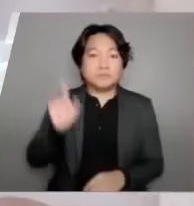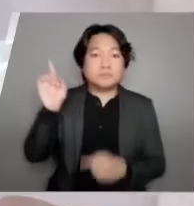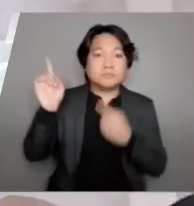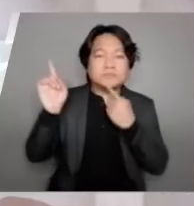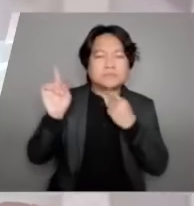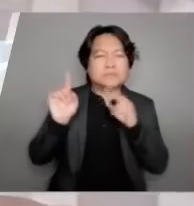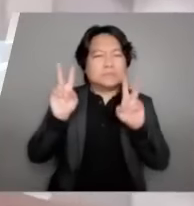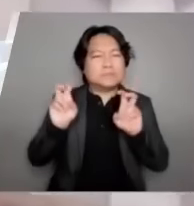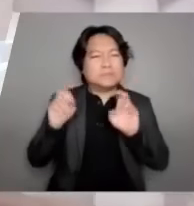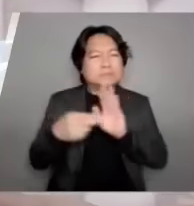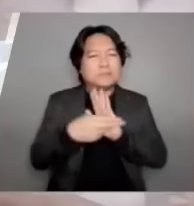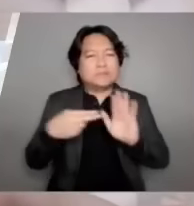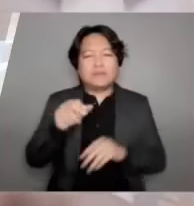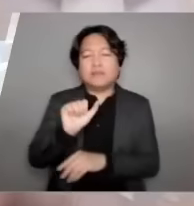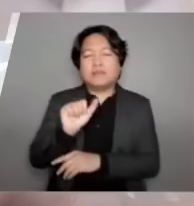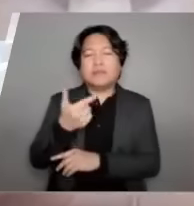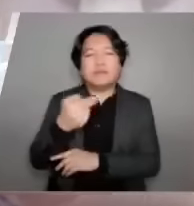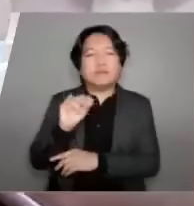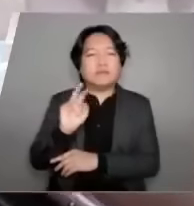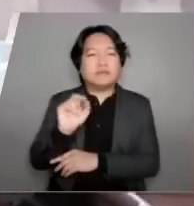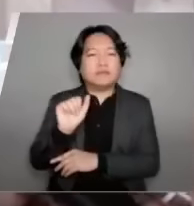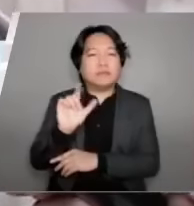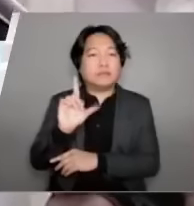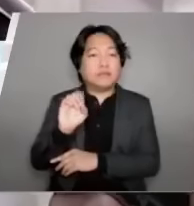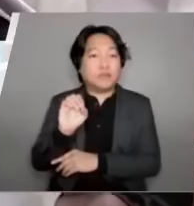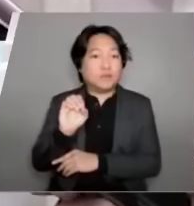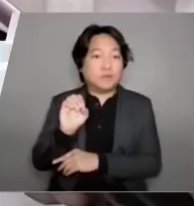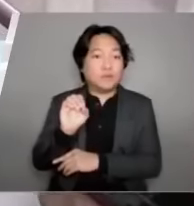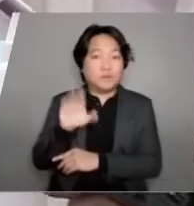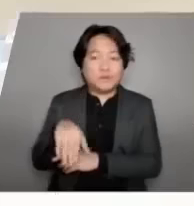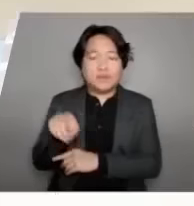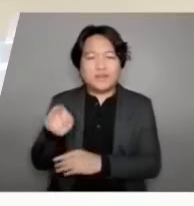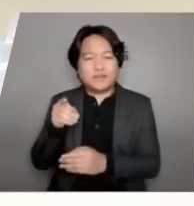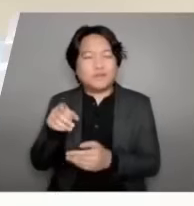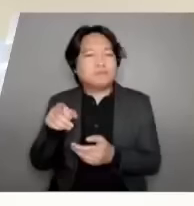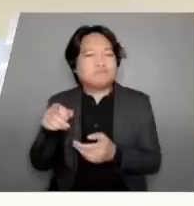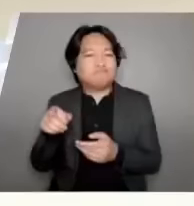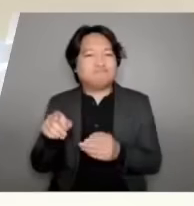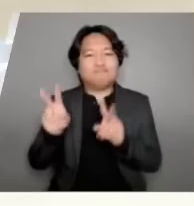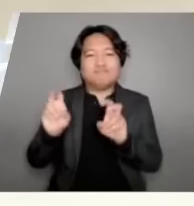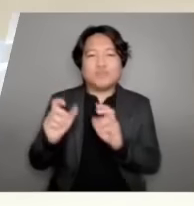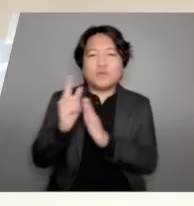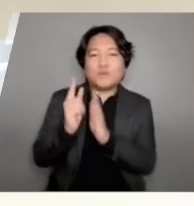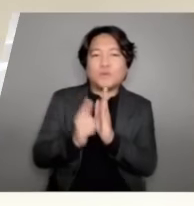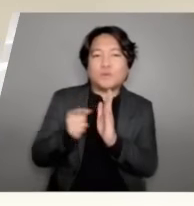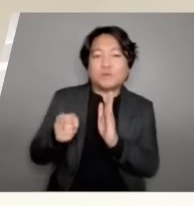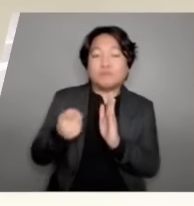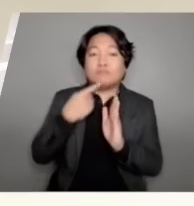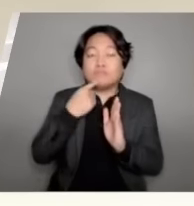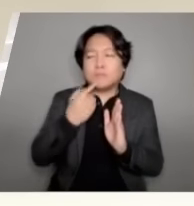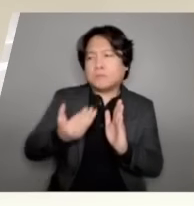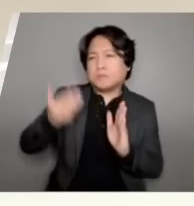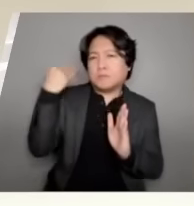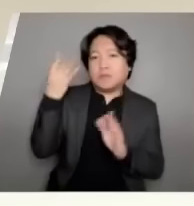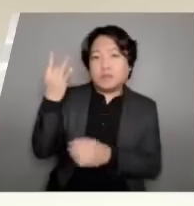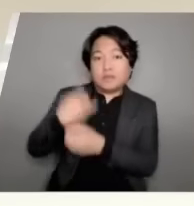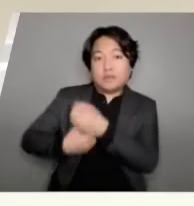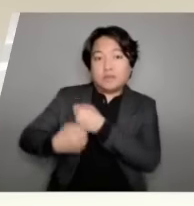na po sa kaso ng Binay versus the Court of Appeals. More than 8 years na hindi nila